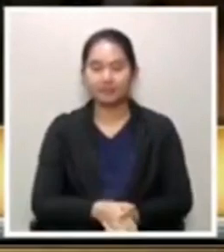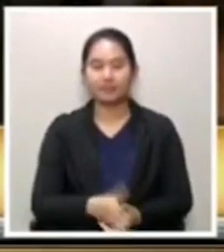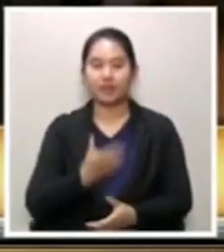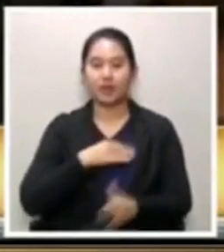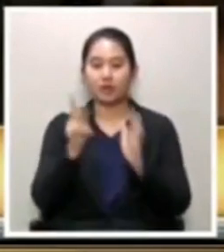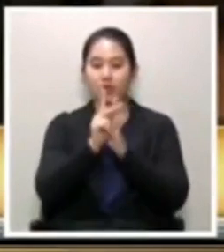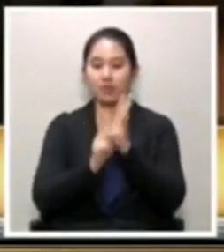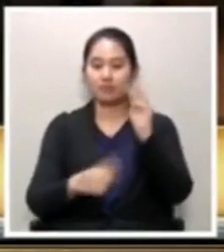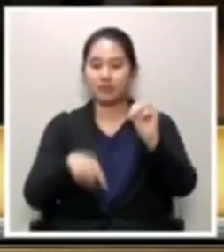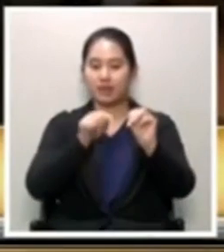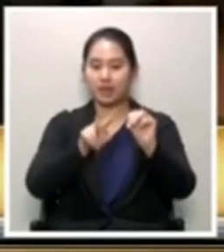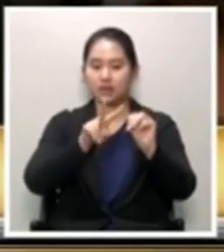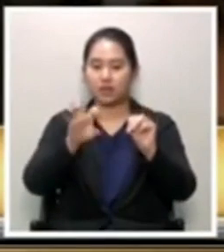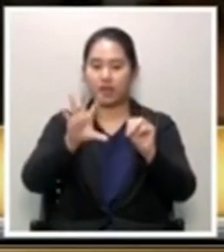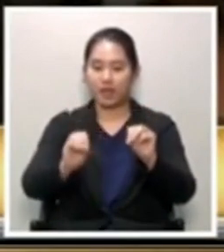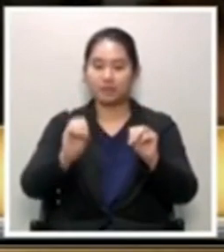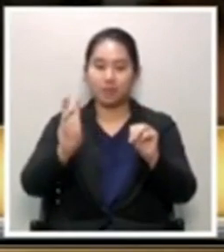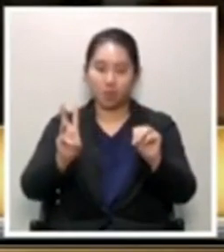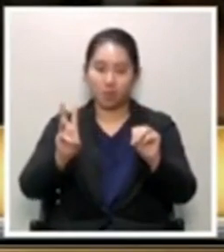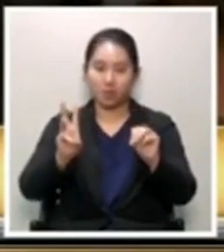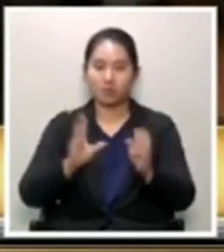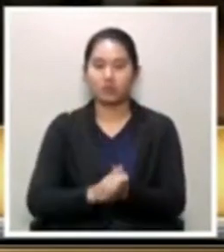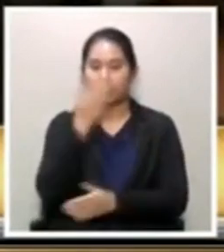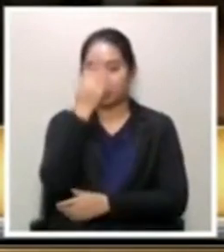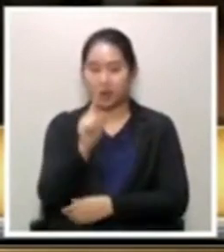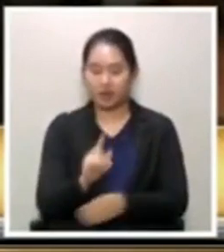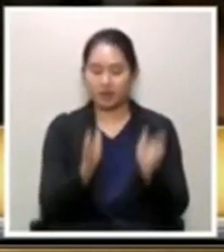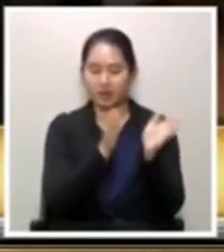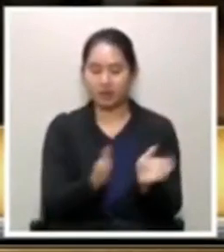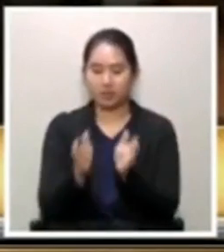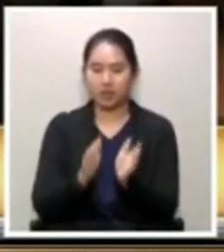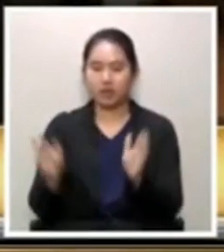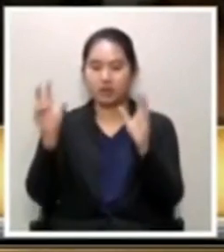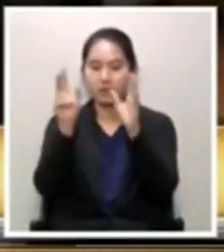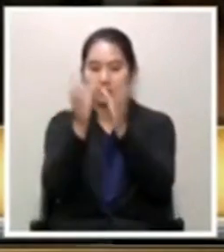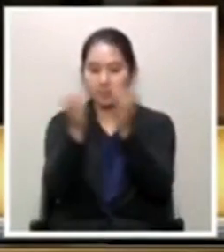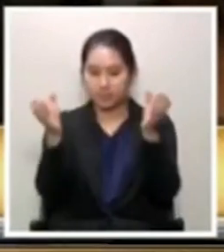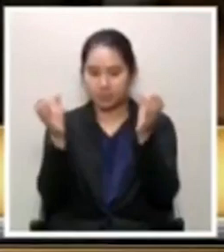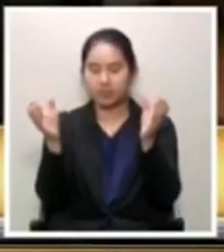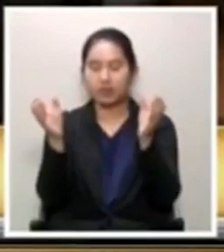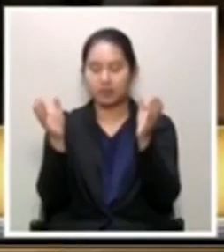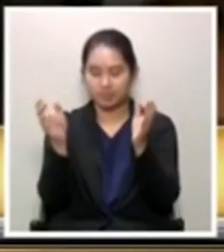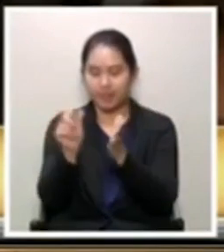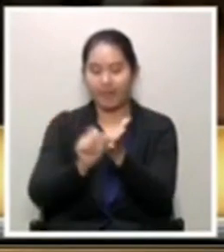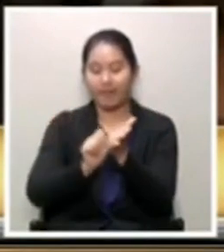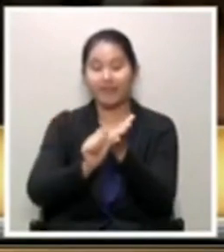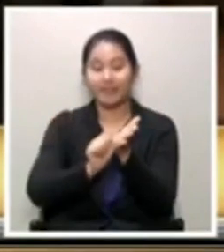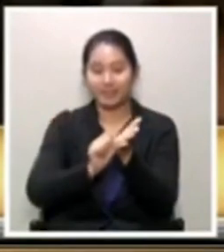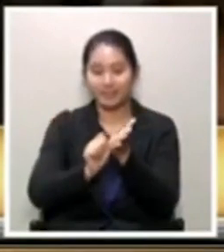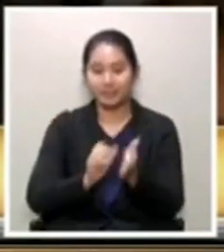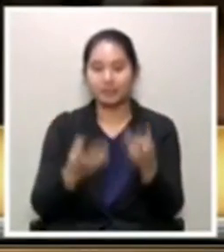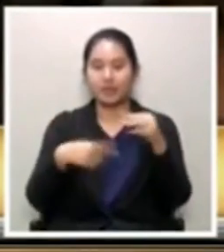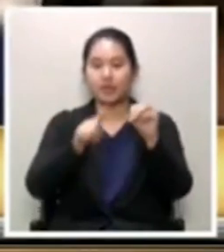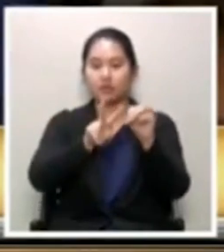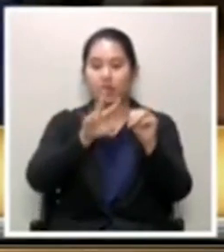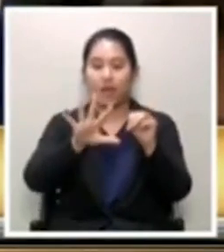า256นะครับคือใช้กระบวนการแก้รัฐธรรมนูญตามที่256กําหนดและไอ้มาตรา256เป็น1ในม